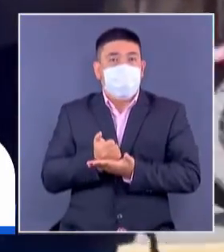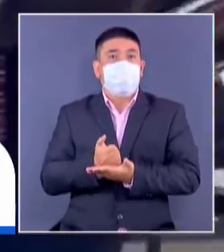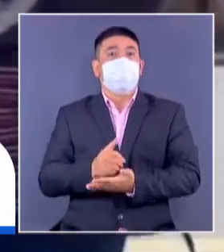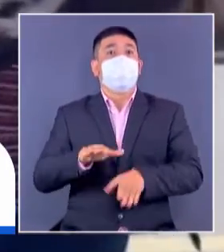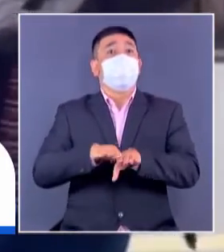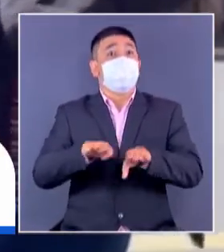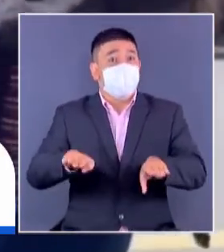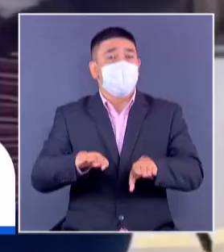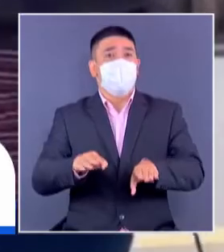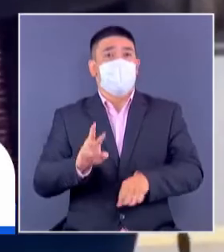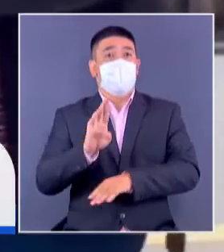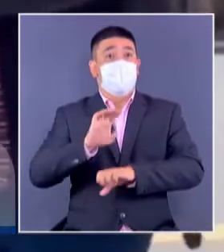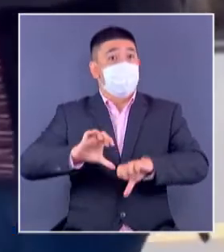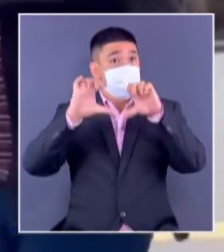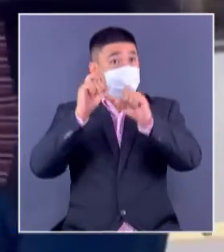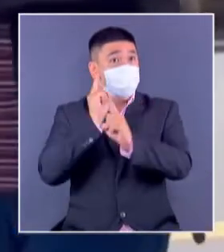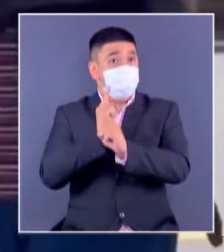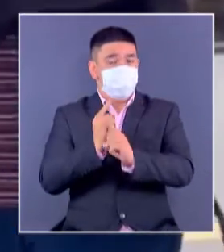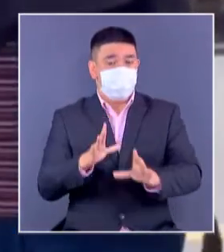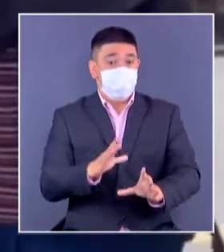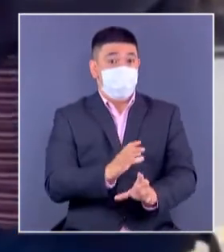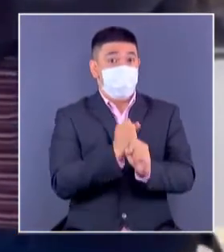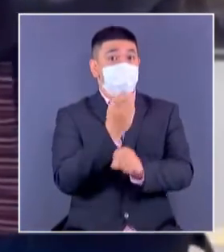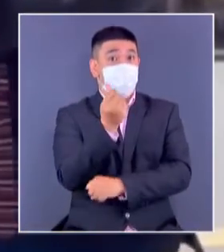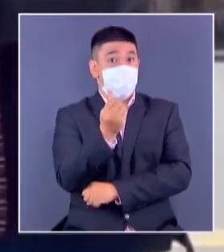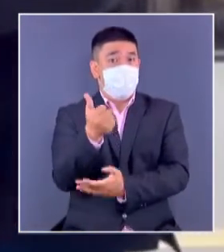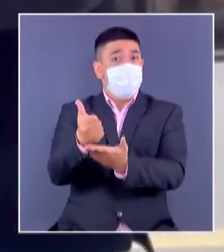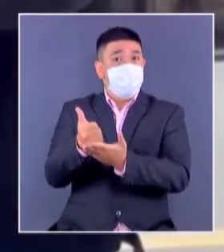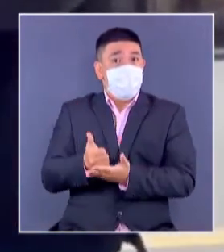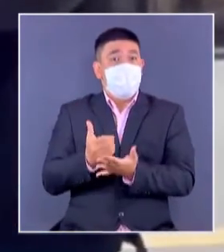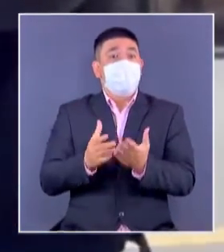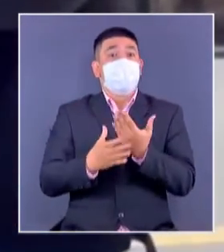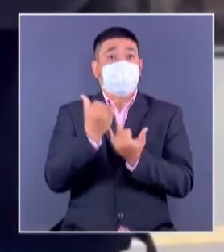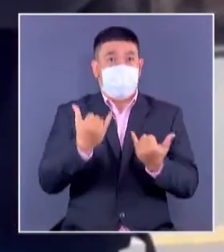ส่วนการช่วยเหลือตามระเบียบราชการเดี๋ยวสรุปความเสียหายแล้วก็จะมีการช่วยเหลือในสัปดาห์นี้กันต่อครับ